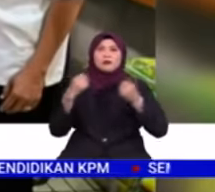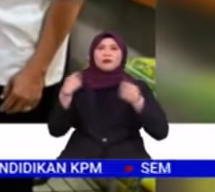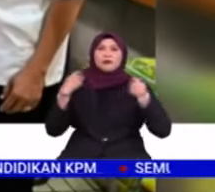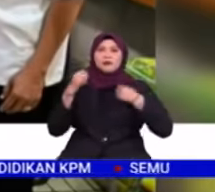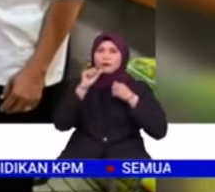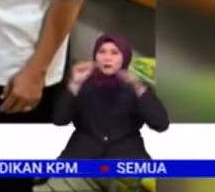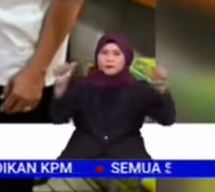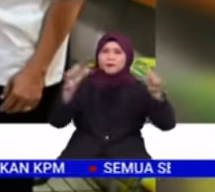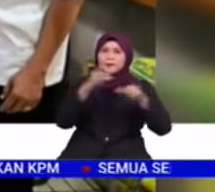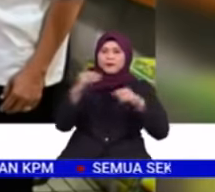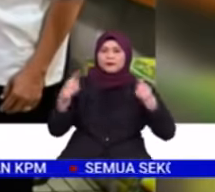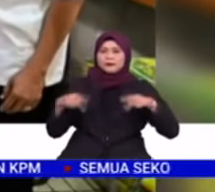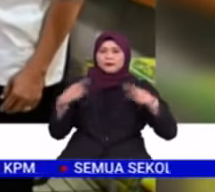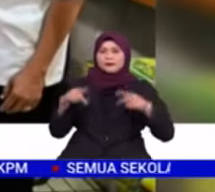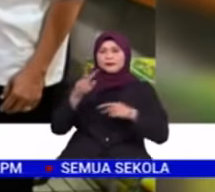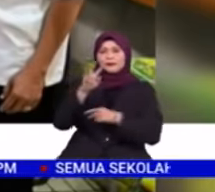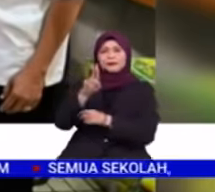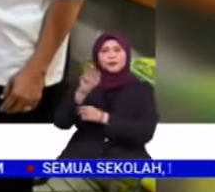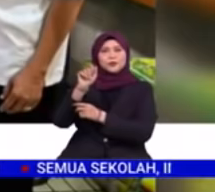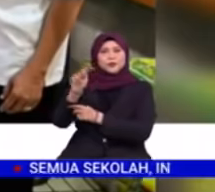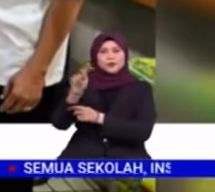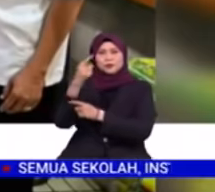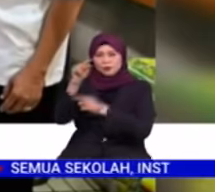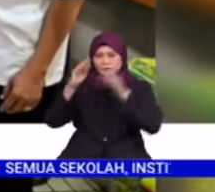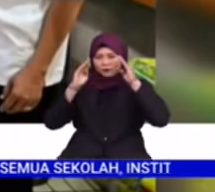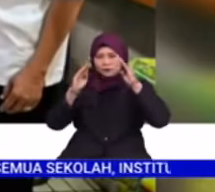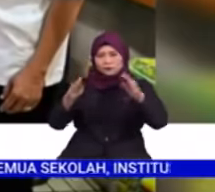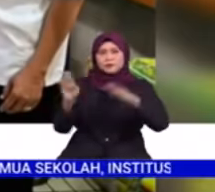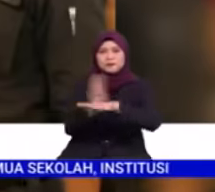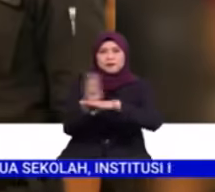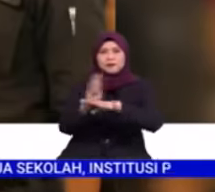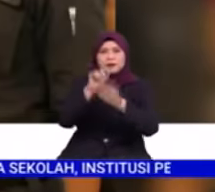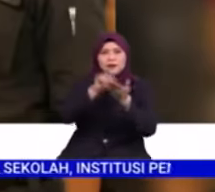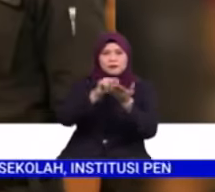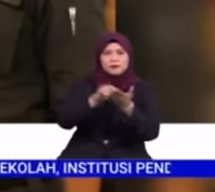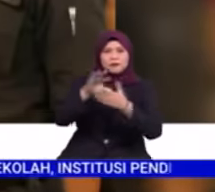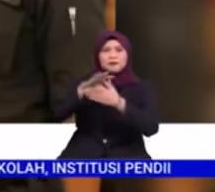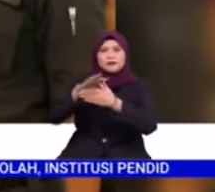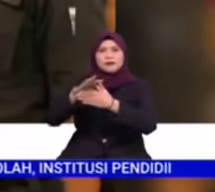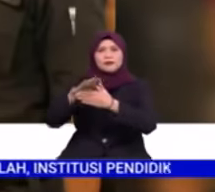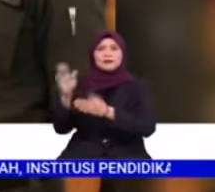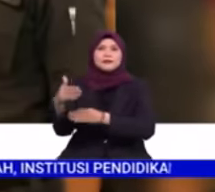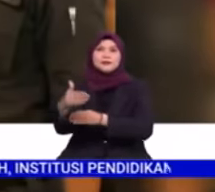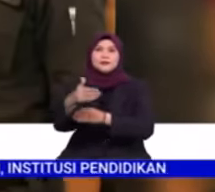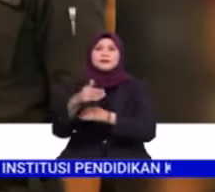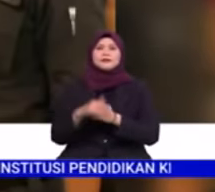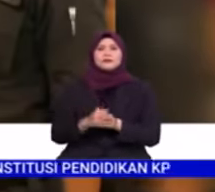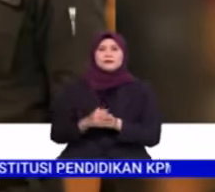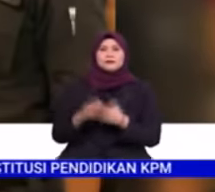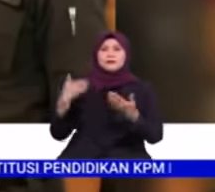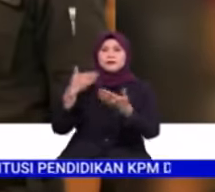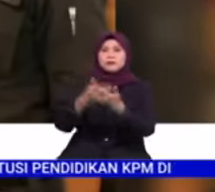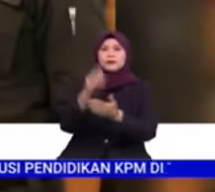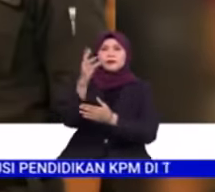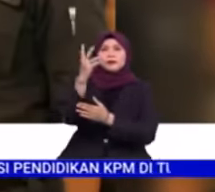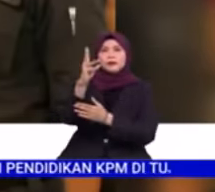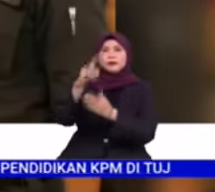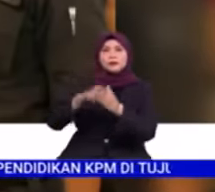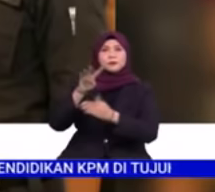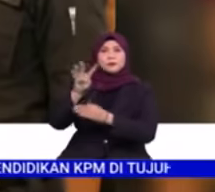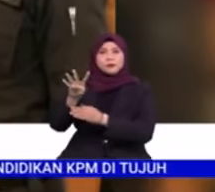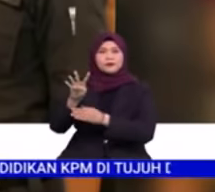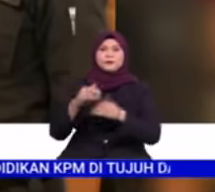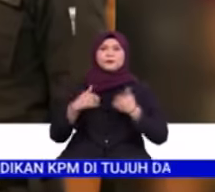jangan kedai runcit dengan tumpuan cara penjaga ayam daging dan ikan sehingga 16 April